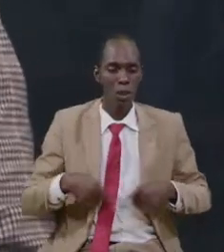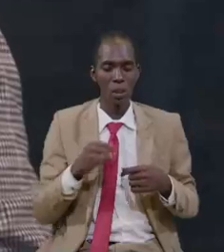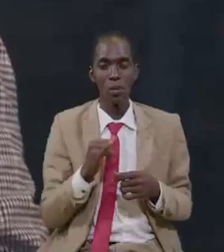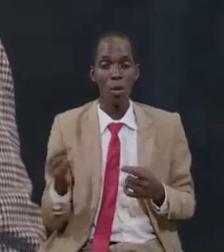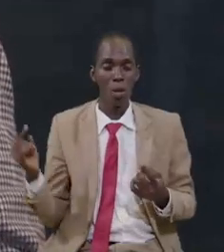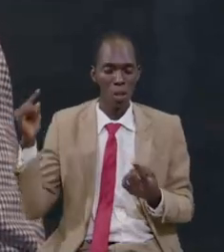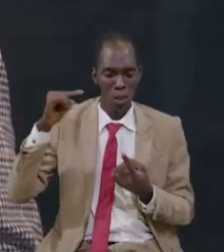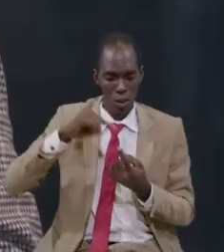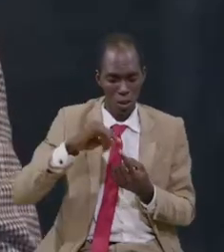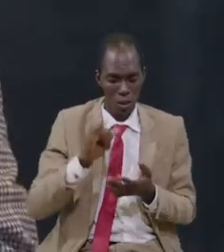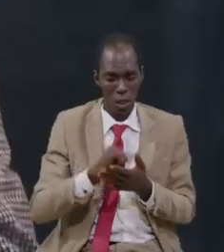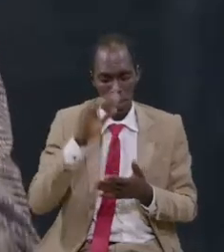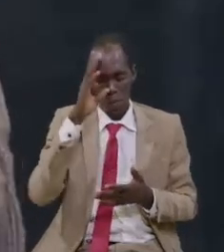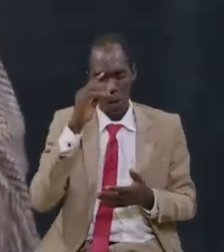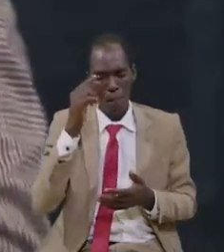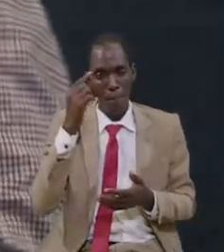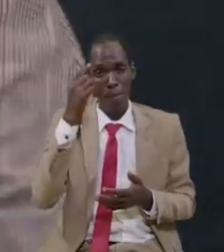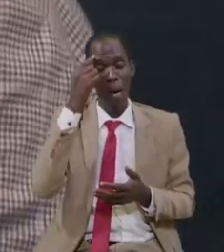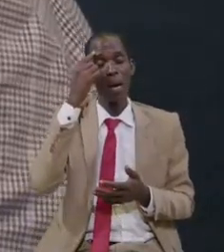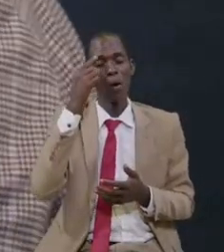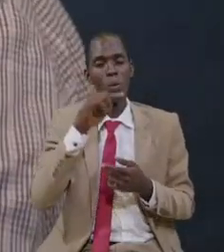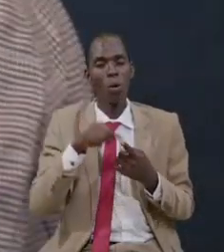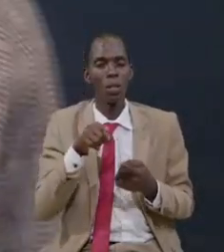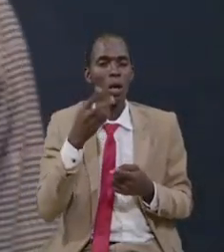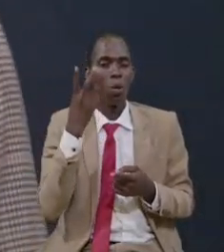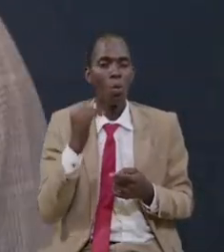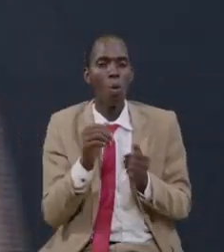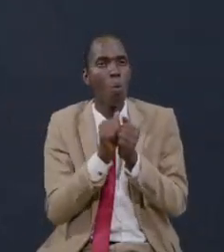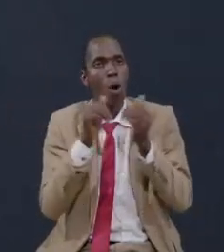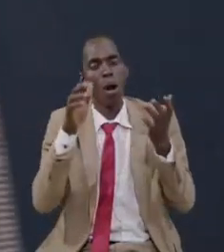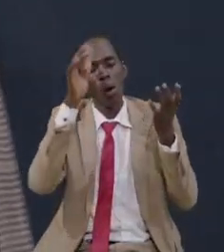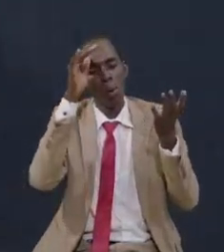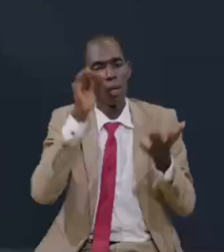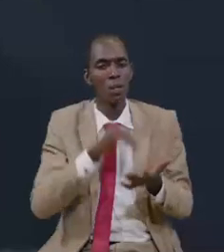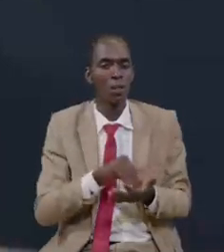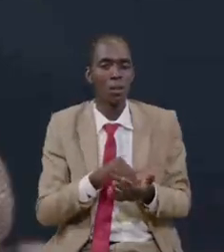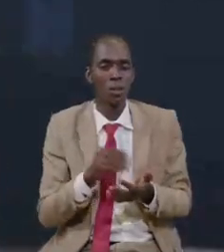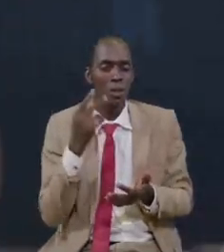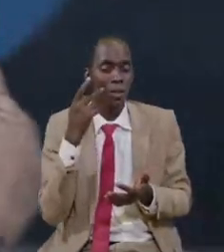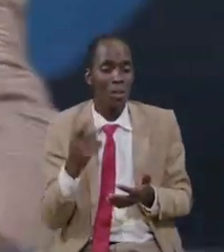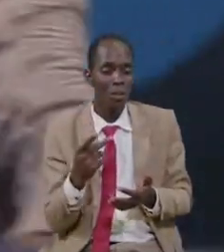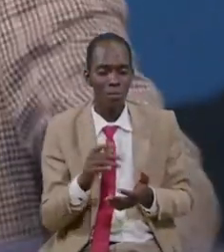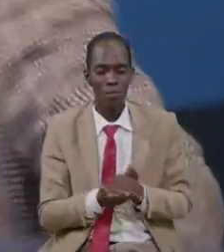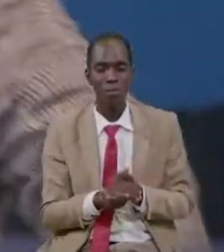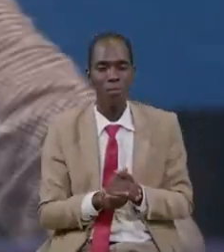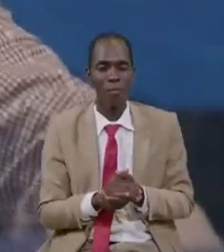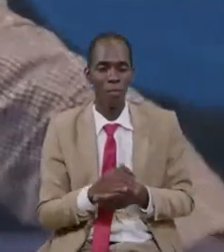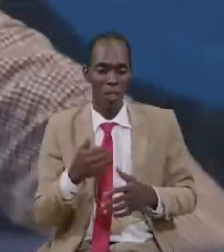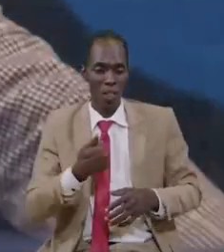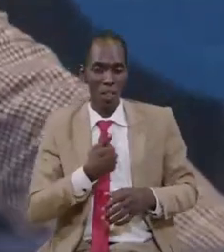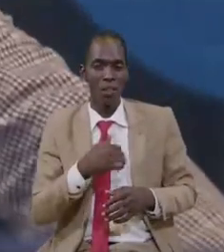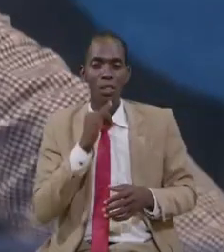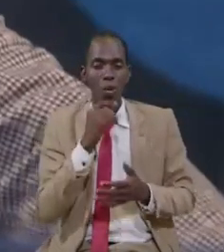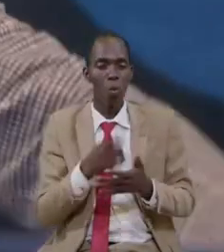se retrouve dans le désespoir. Vous voyez le moi, c'est le moi qui a poussé Absalom,